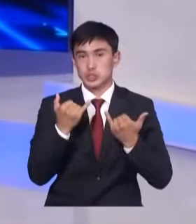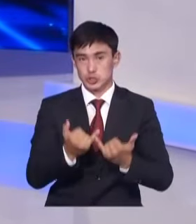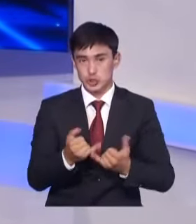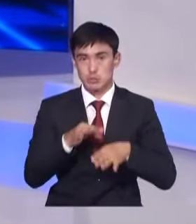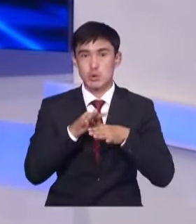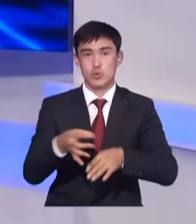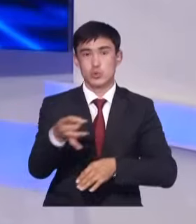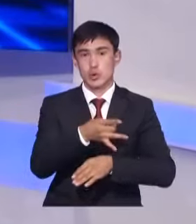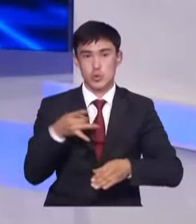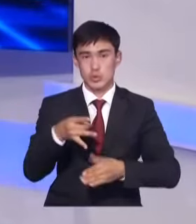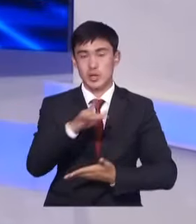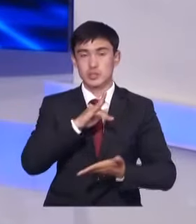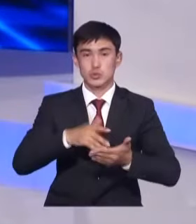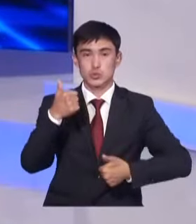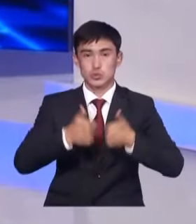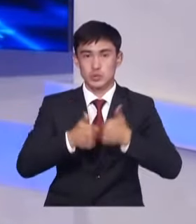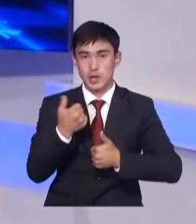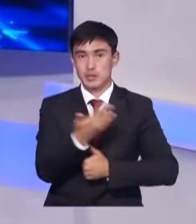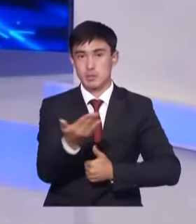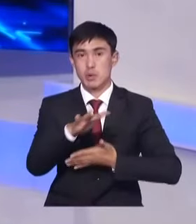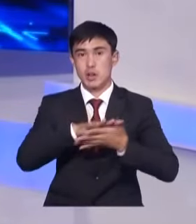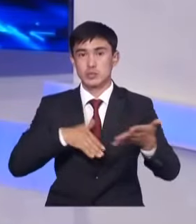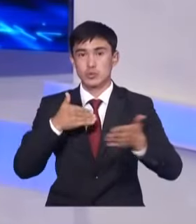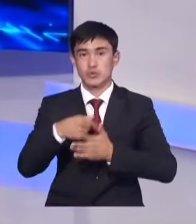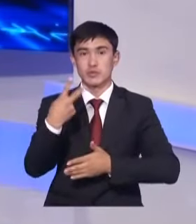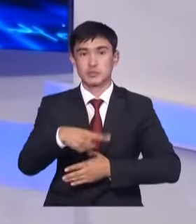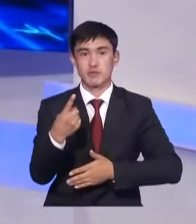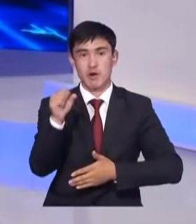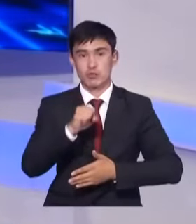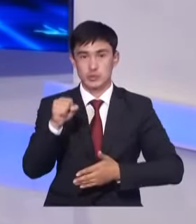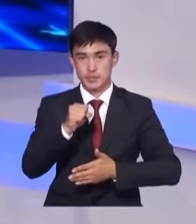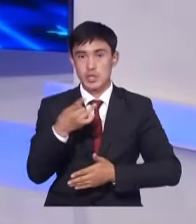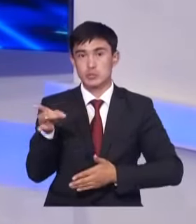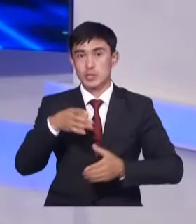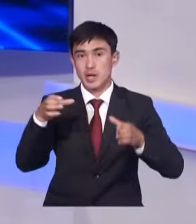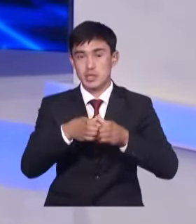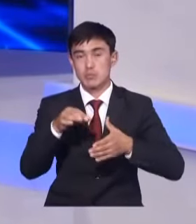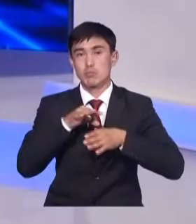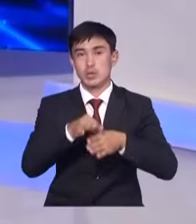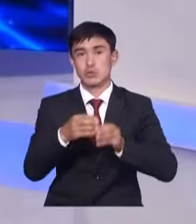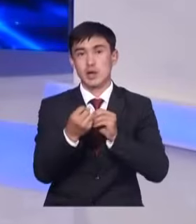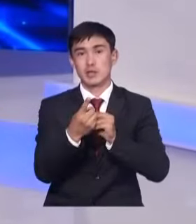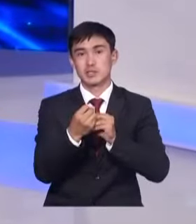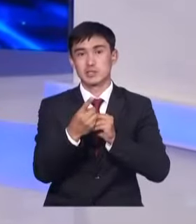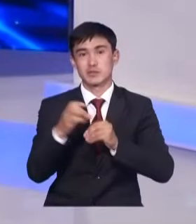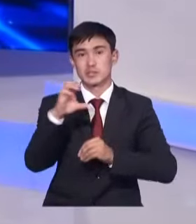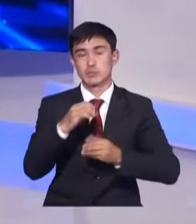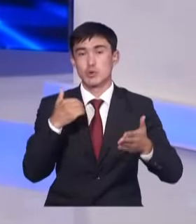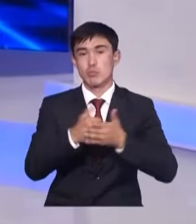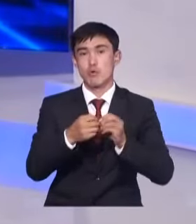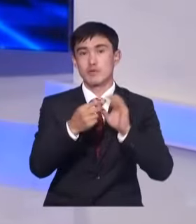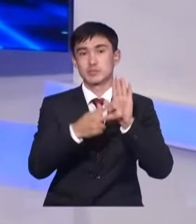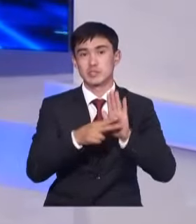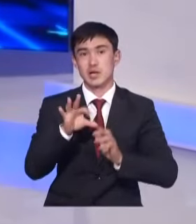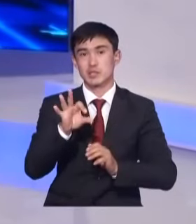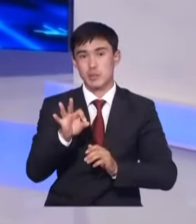этапов. Сейчас проходят районные и городские туры. Они продлятся до 21 августа. Республиканский этап пройдет с 11 сентября